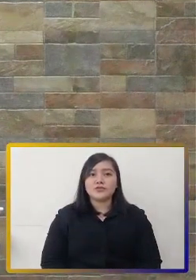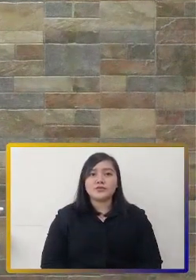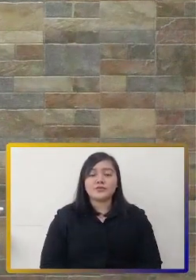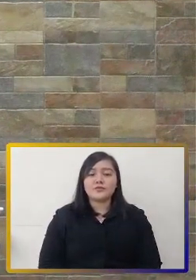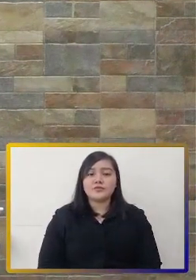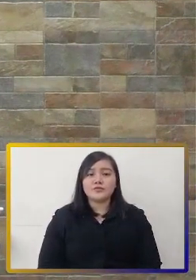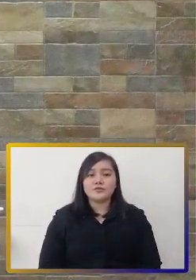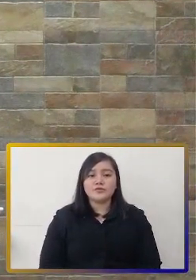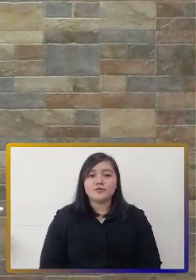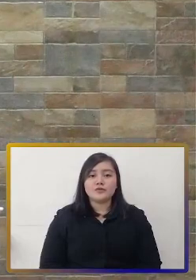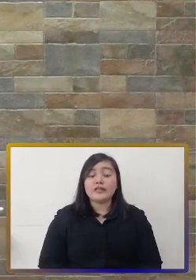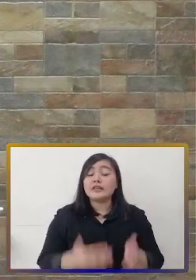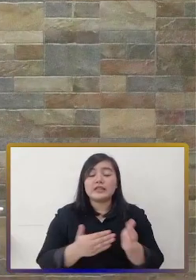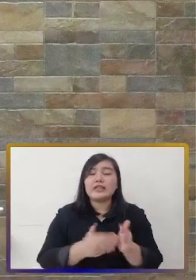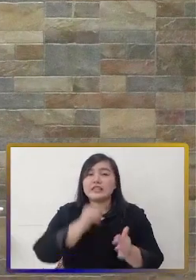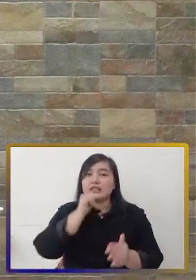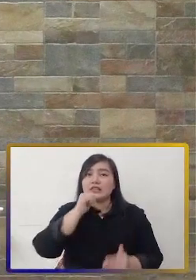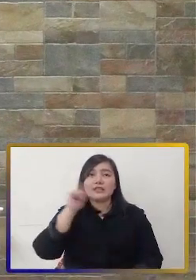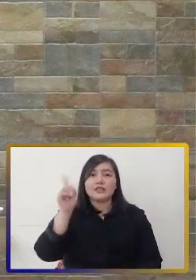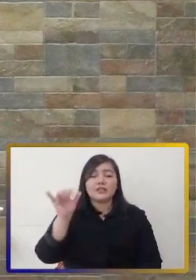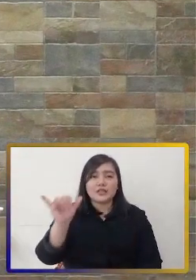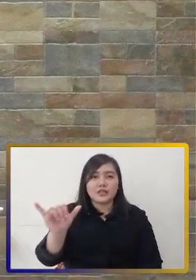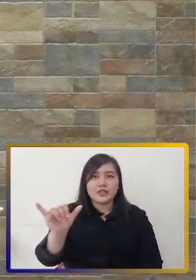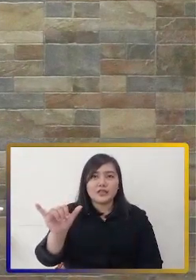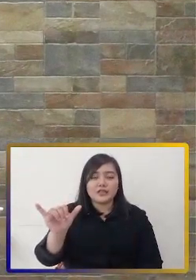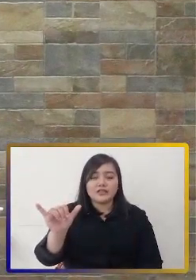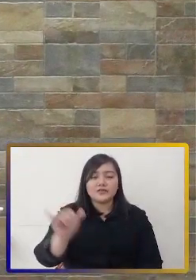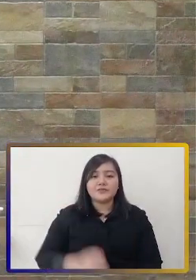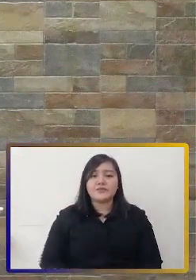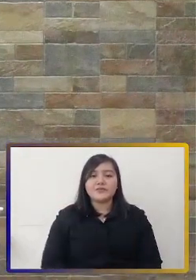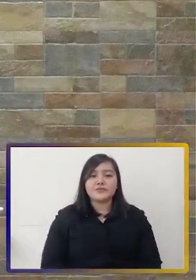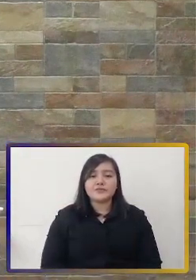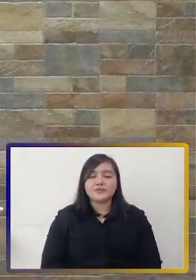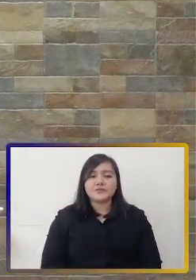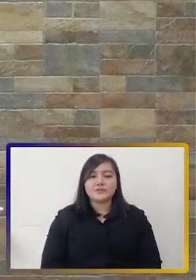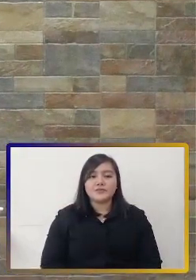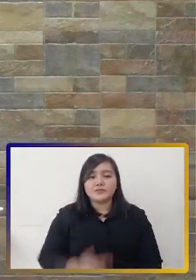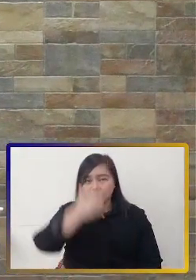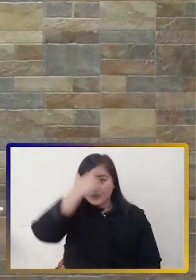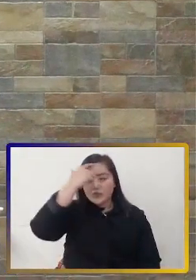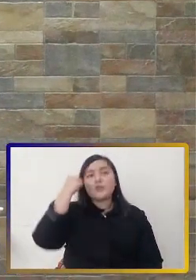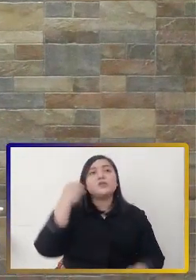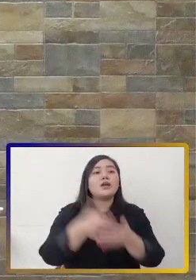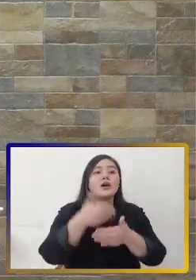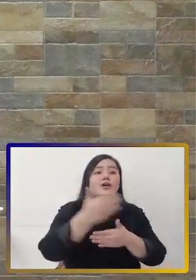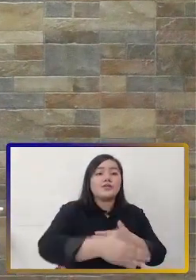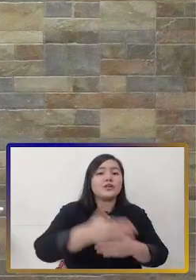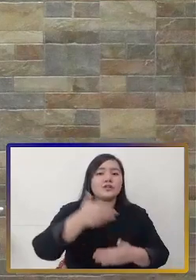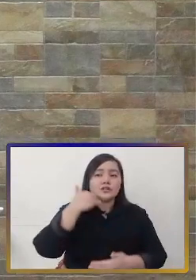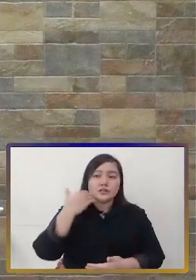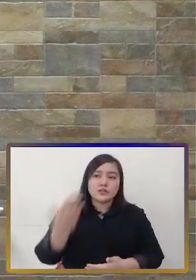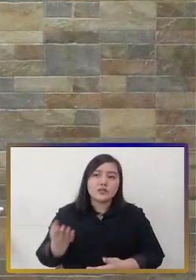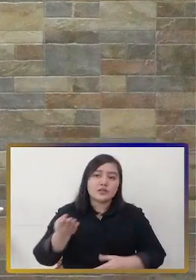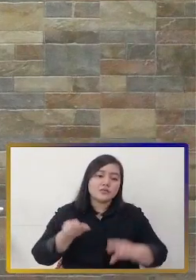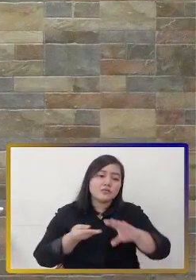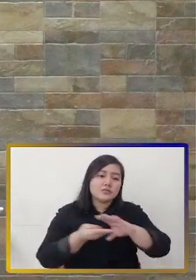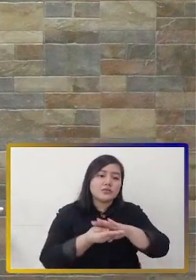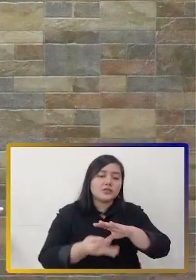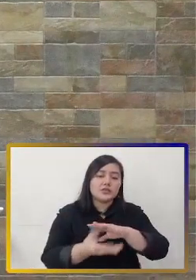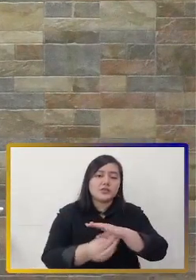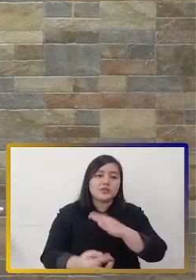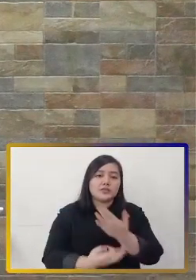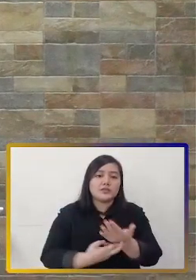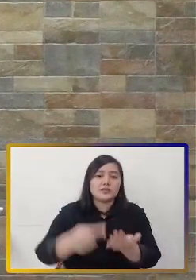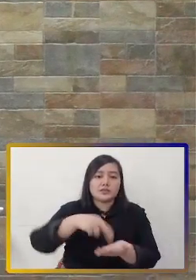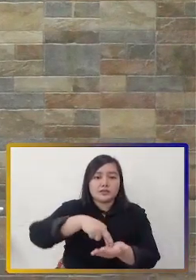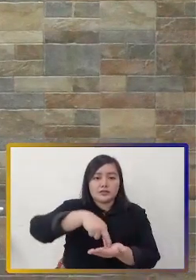sa kadahilanan na after the death, burial, and then the resurrection, and then the